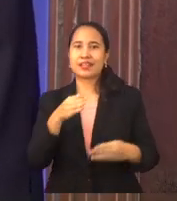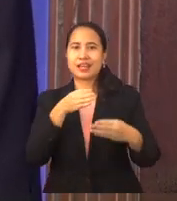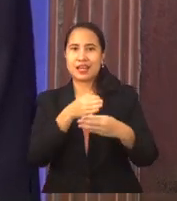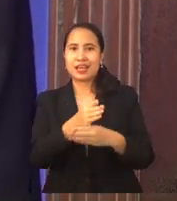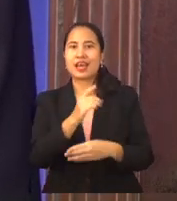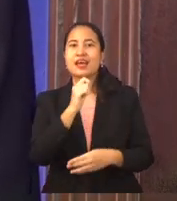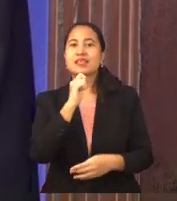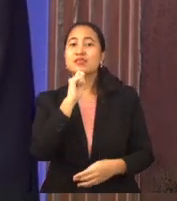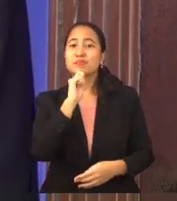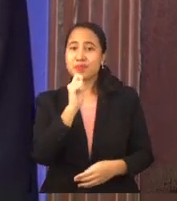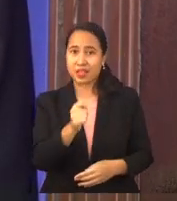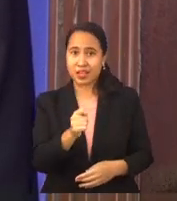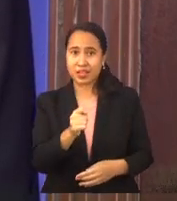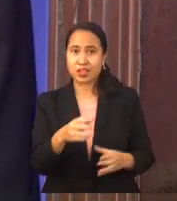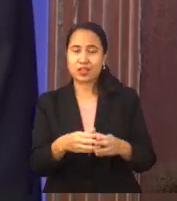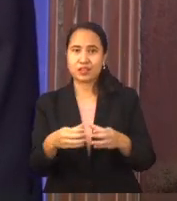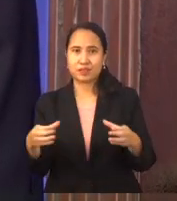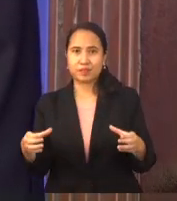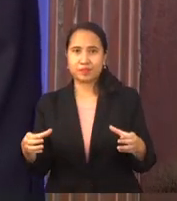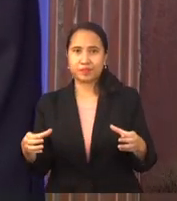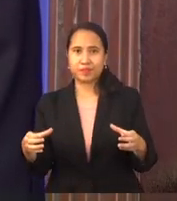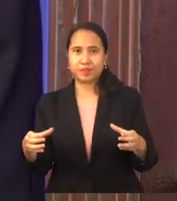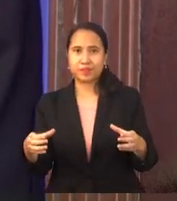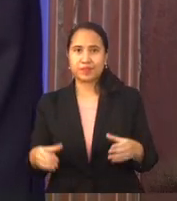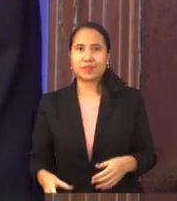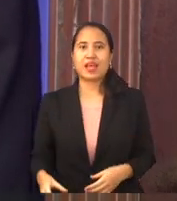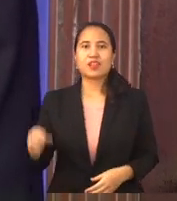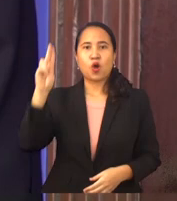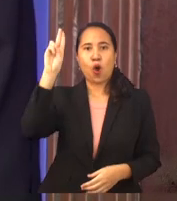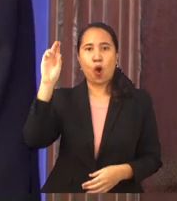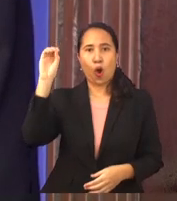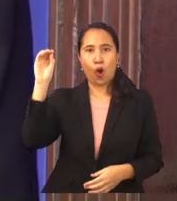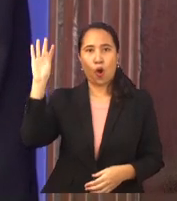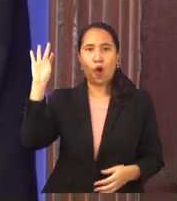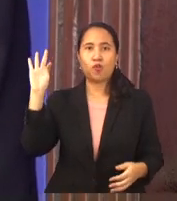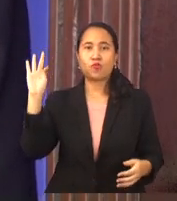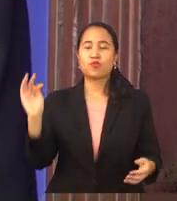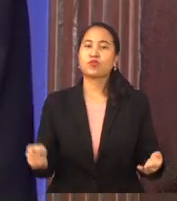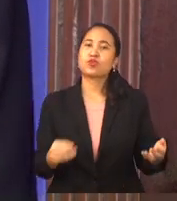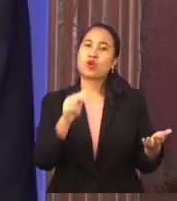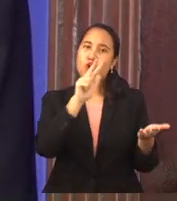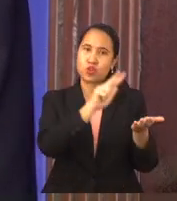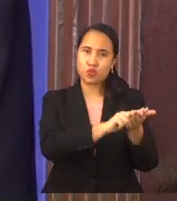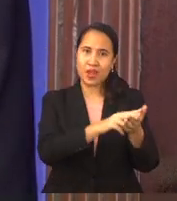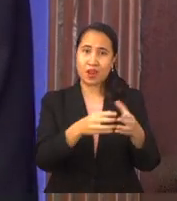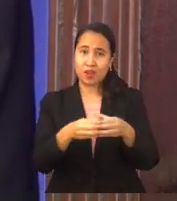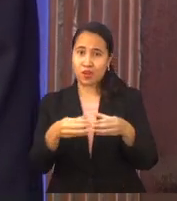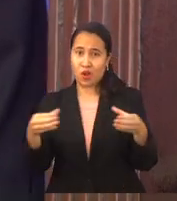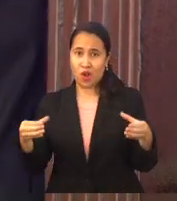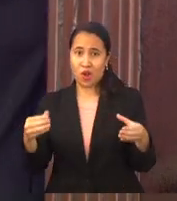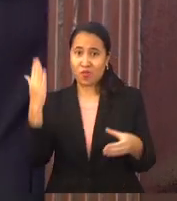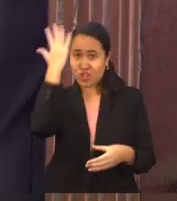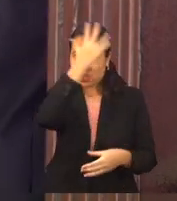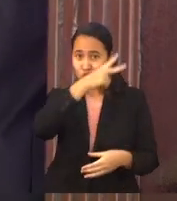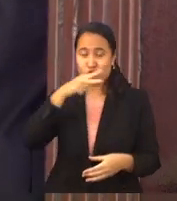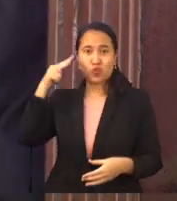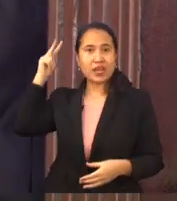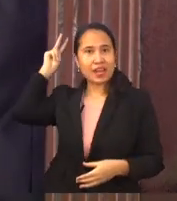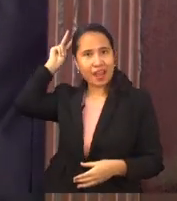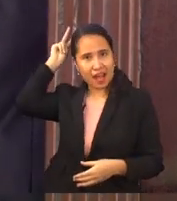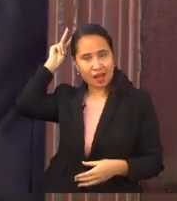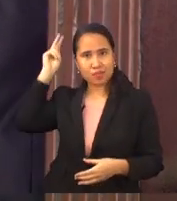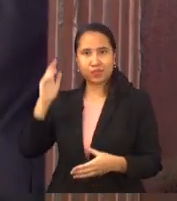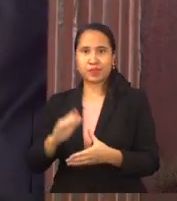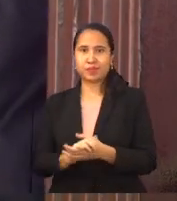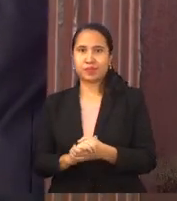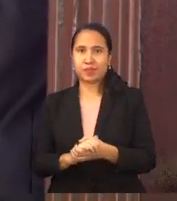organen. Het constitutioneel hof is een grondwettelijk hof van de Republiek Suriname.